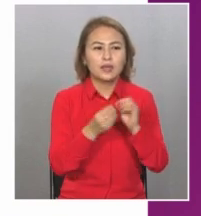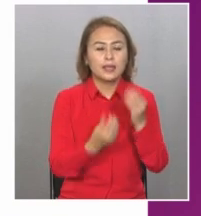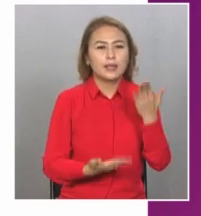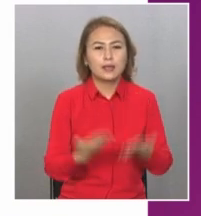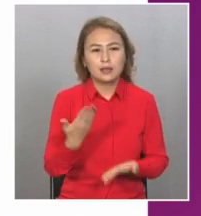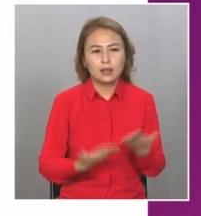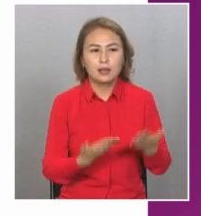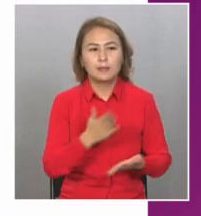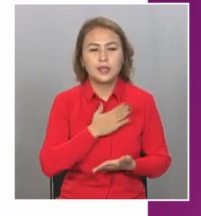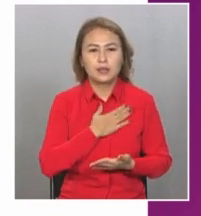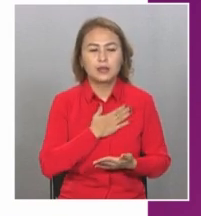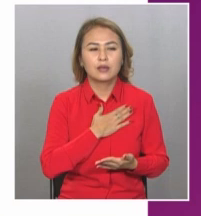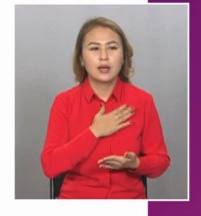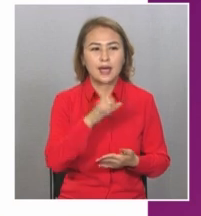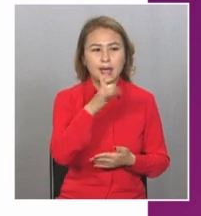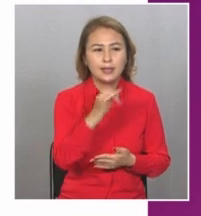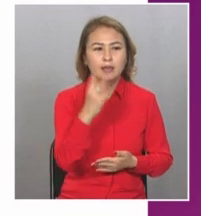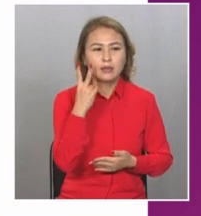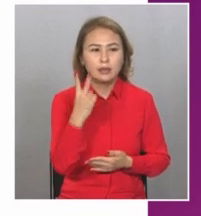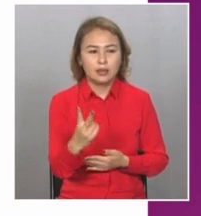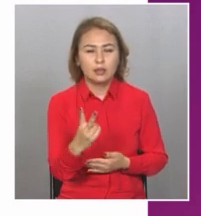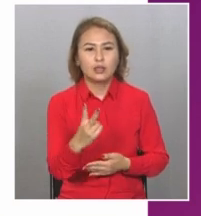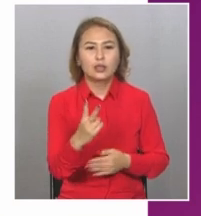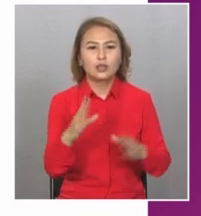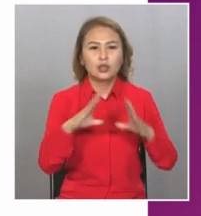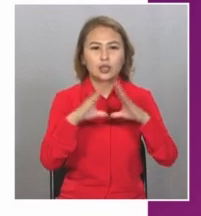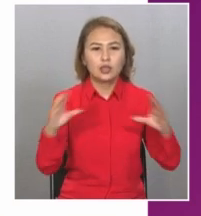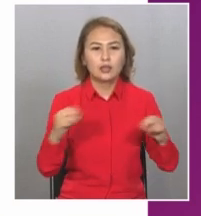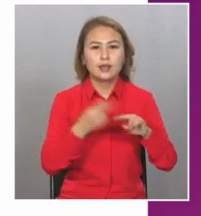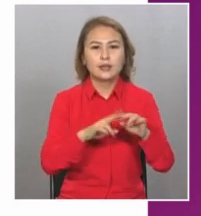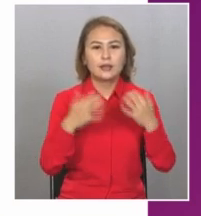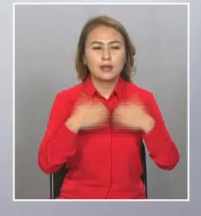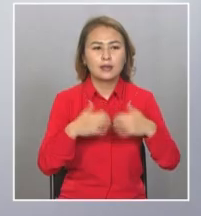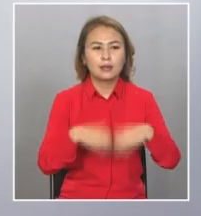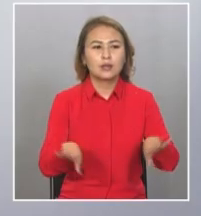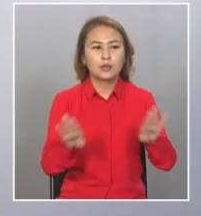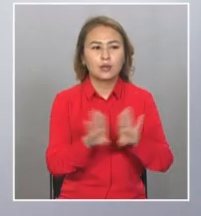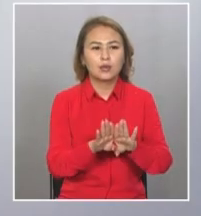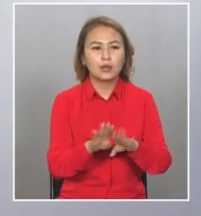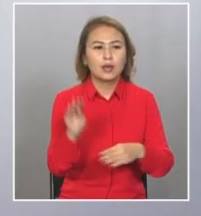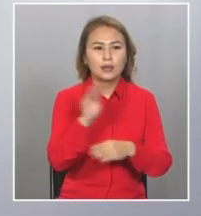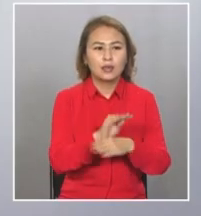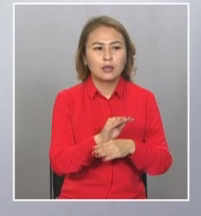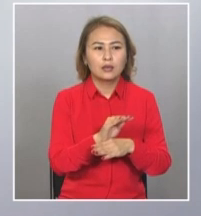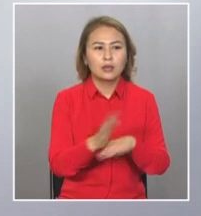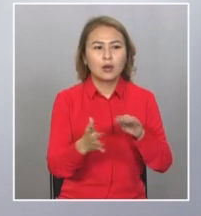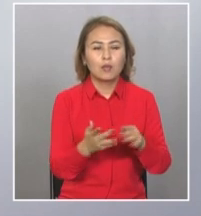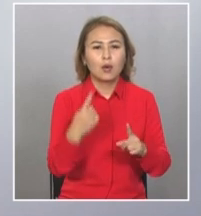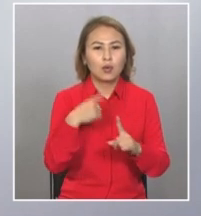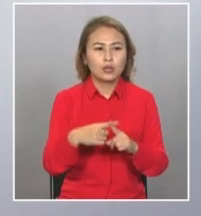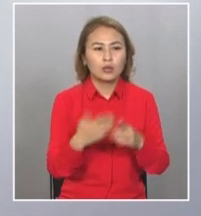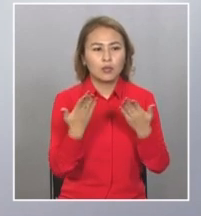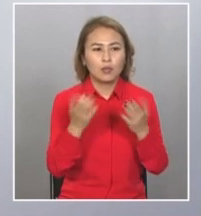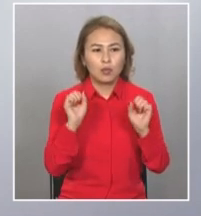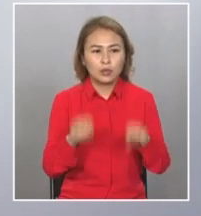егер бізге A2 ұяшығындағы санды B4 ұяшығындағы санға ғана қосу керек болатын